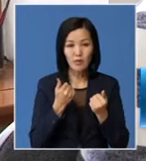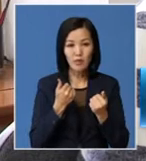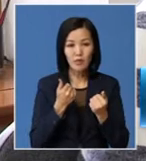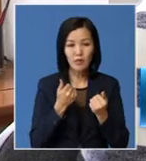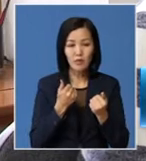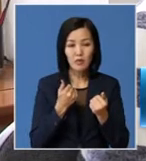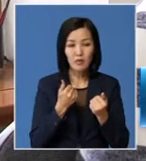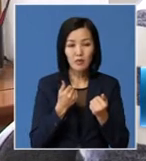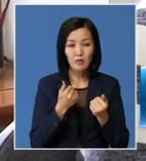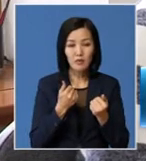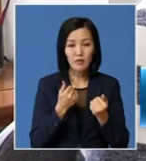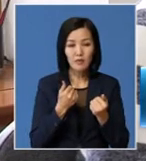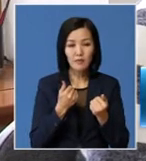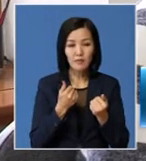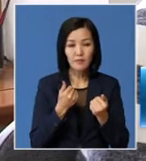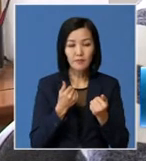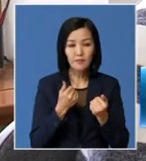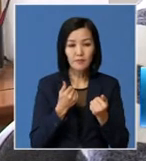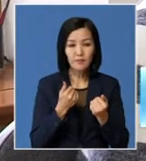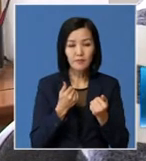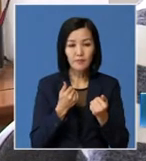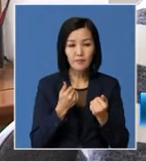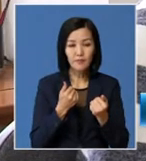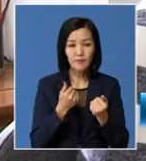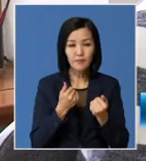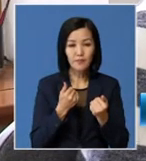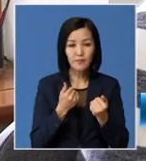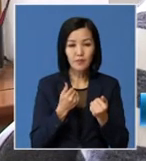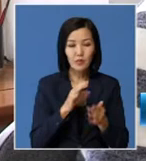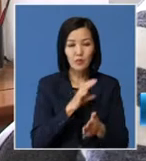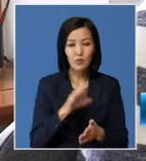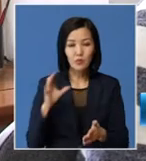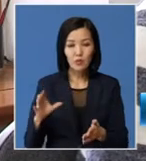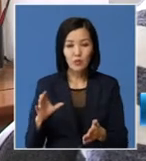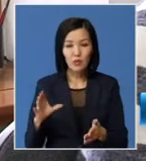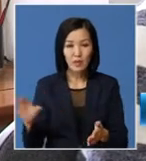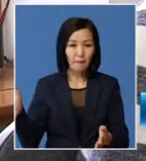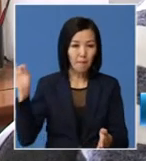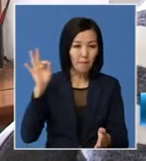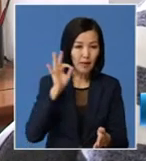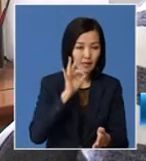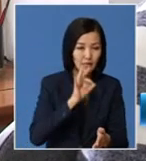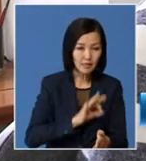Оның себебі бізде жаңағы солтүстік батыс аумақтан